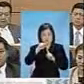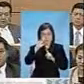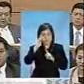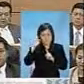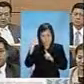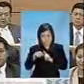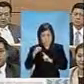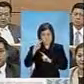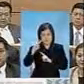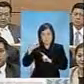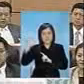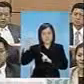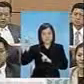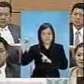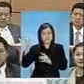27/2550ก็มีคนพูดชัดและไม่มีใครโต้แย้งในนั้นนะครับ